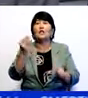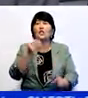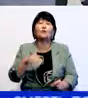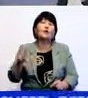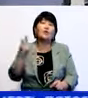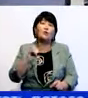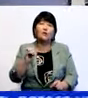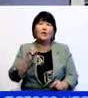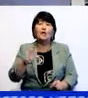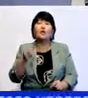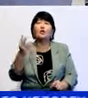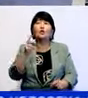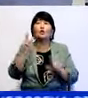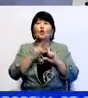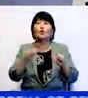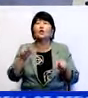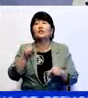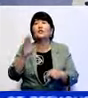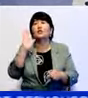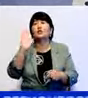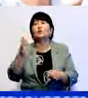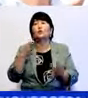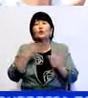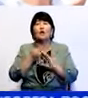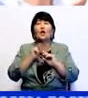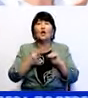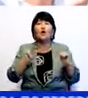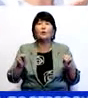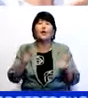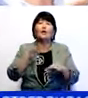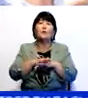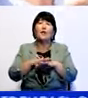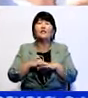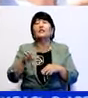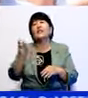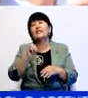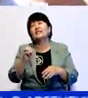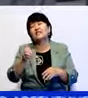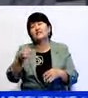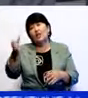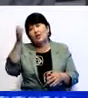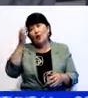бердиева это уже третья школа здесь будут углублены преподавать математику и естественные науки